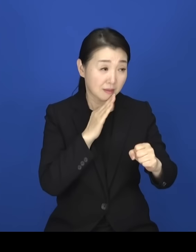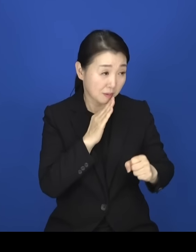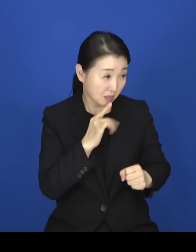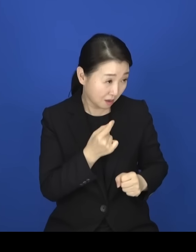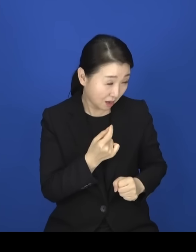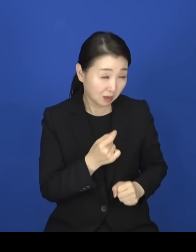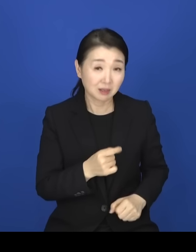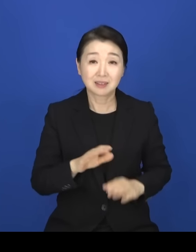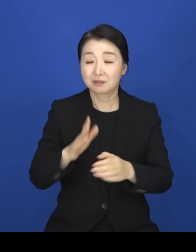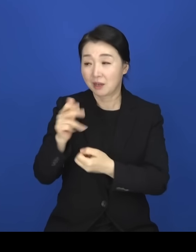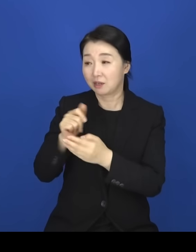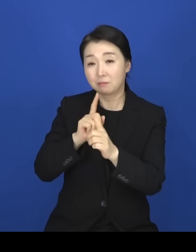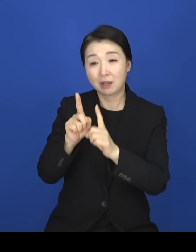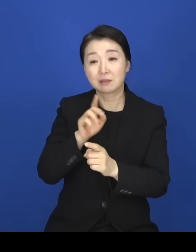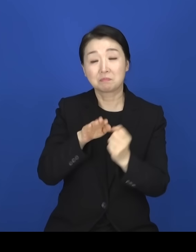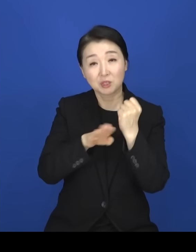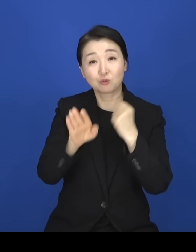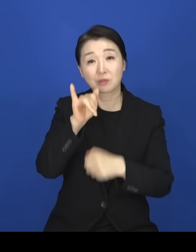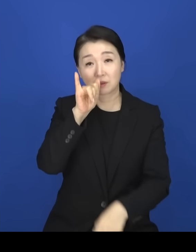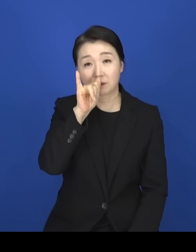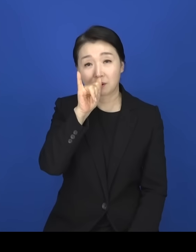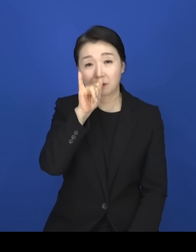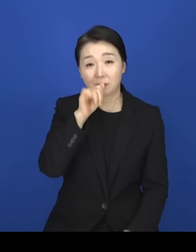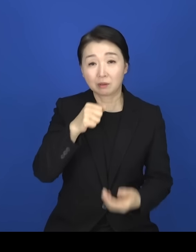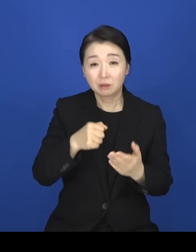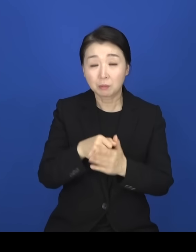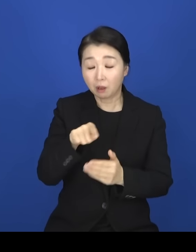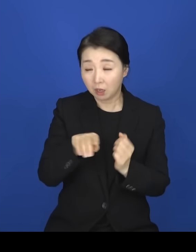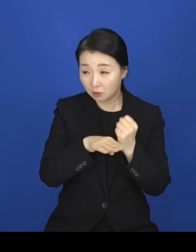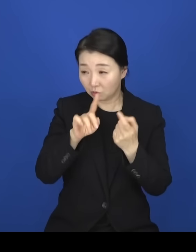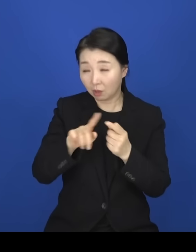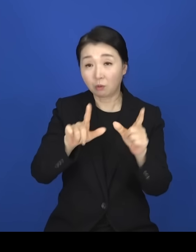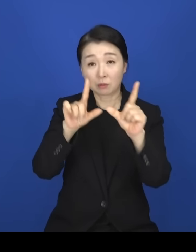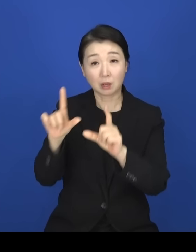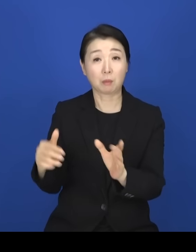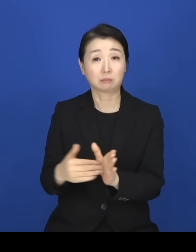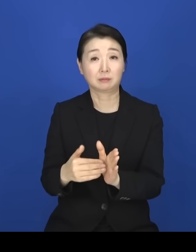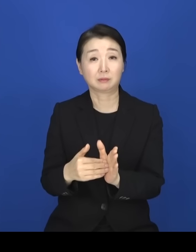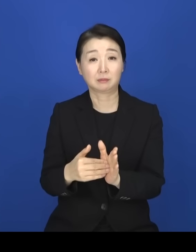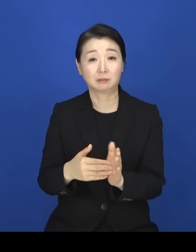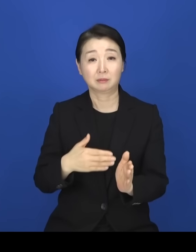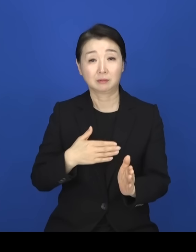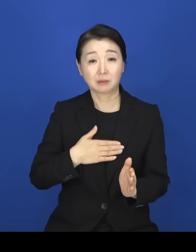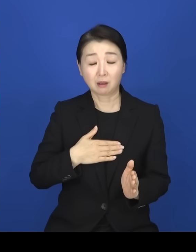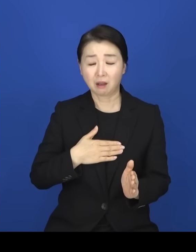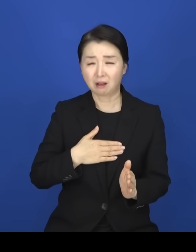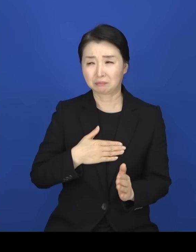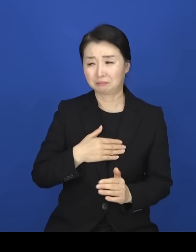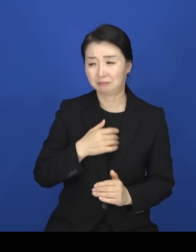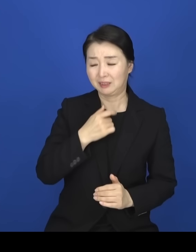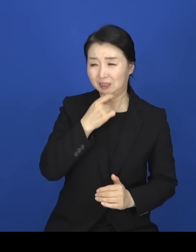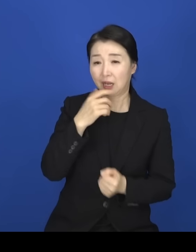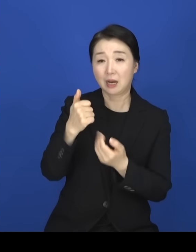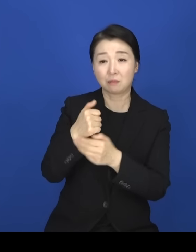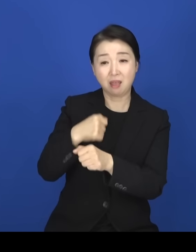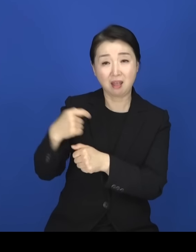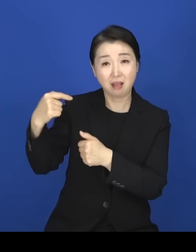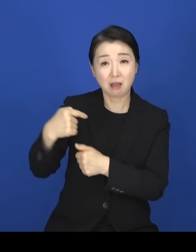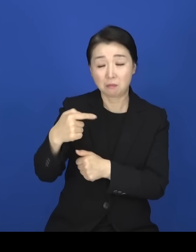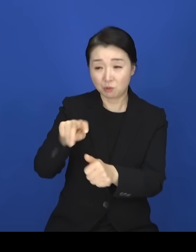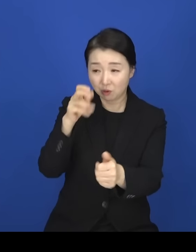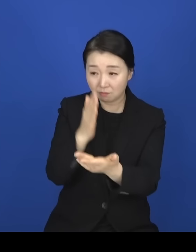근데 지금은 제가 하나님 말씀이 있으니까는 이 기준대로 살면 되네. 내가 정말 안 내키는데 하나님이 이렇게 하래. 쟤